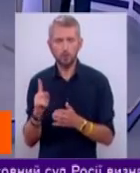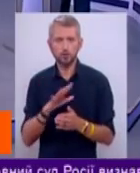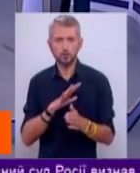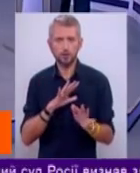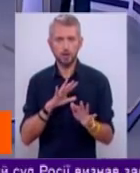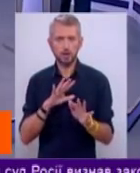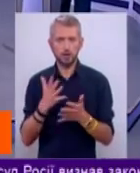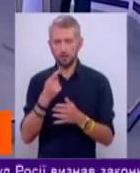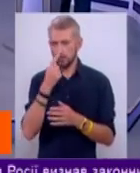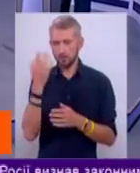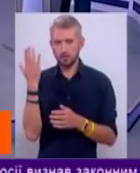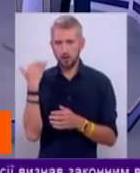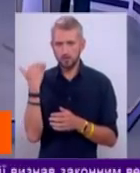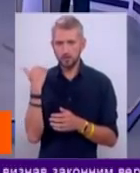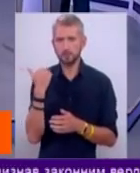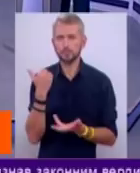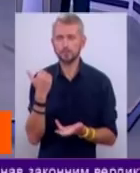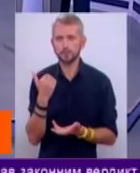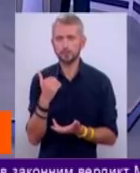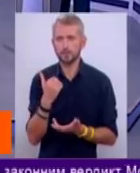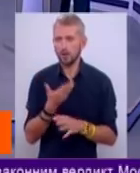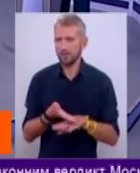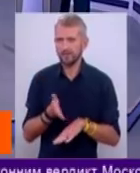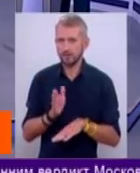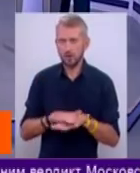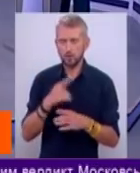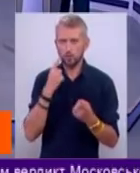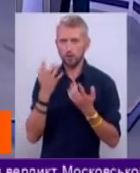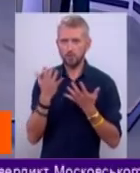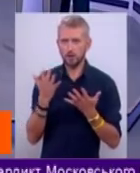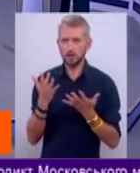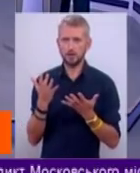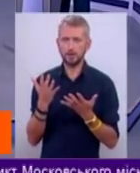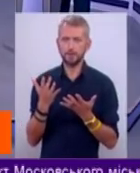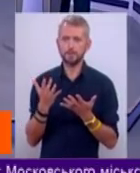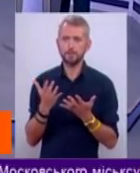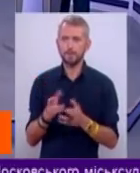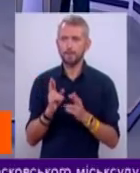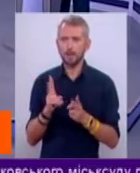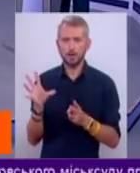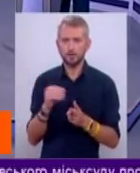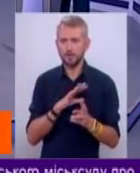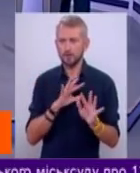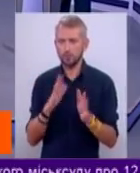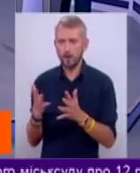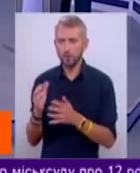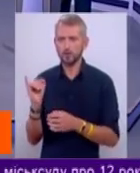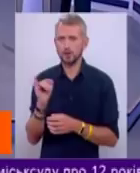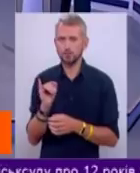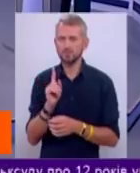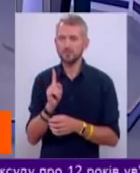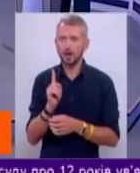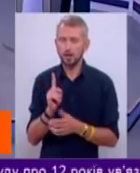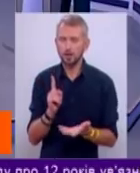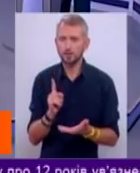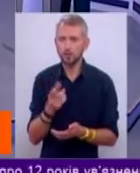сталася днями, складно, звичайно, уявити, як все відбувалося, але менше з